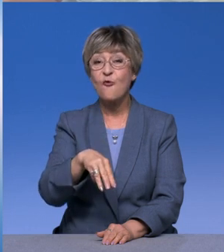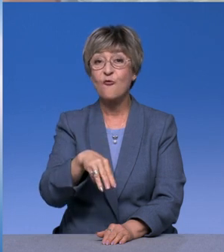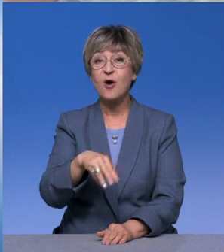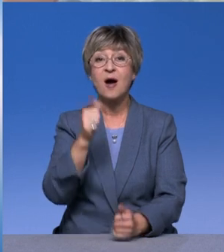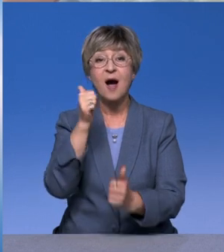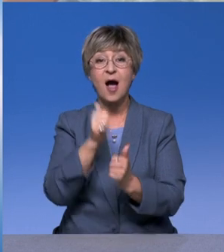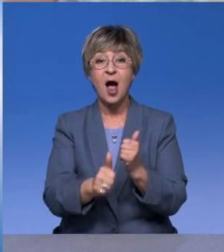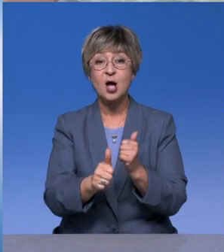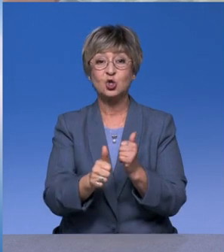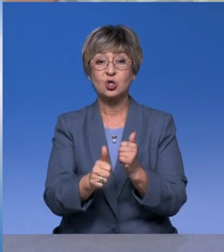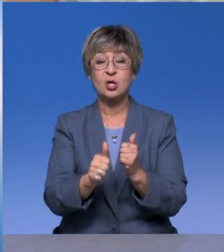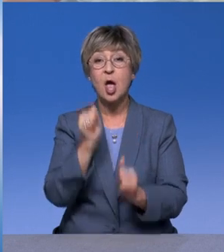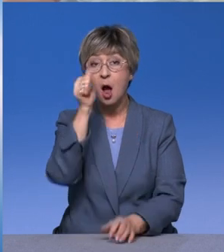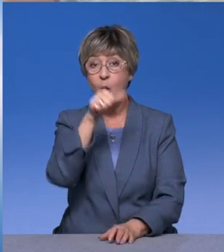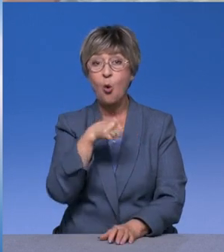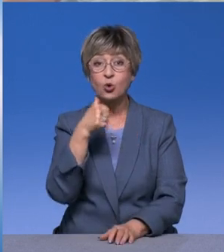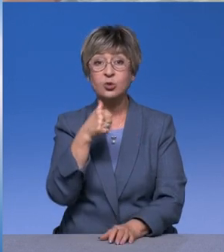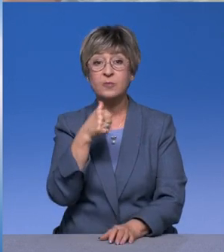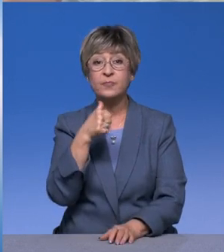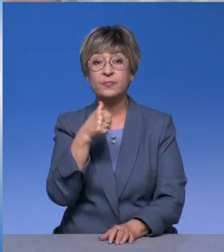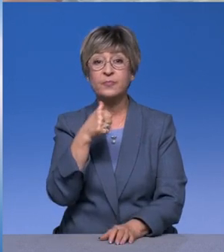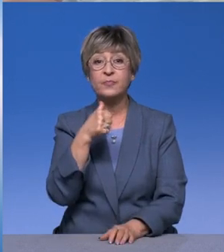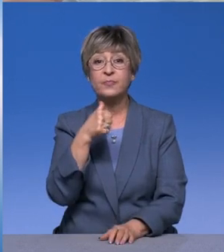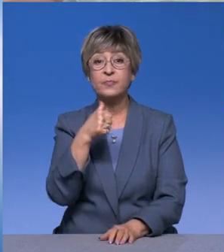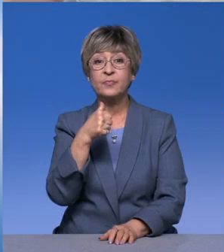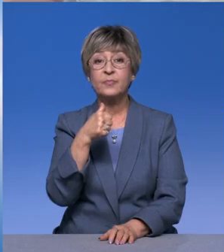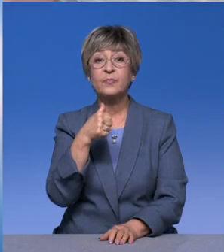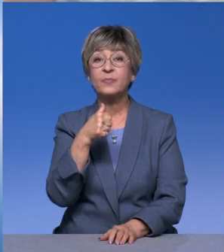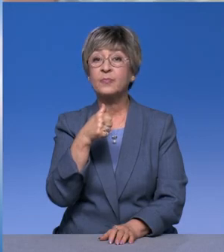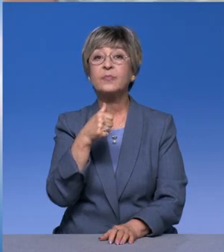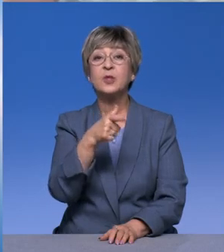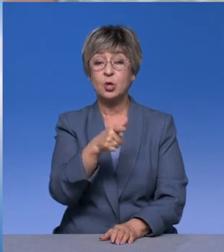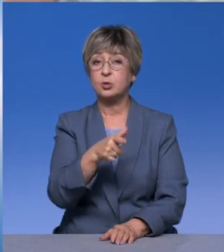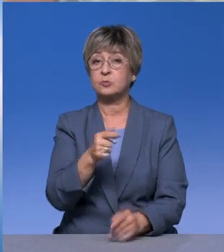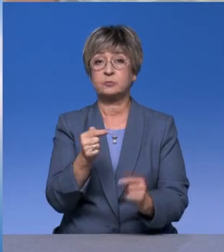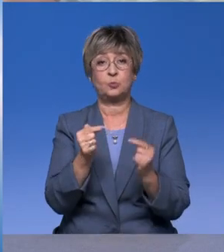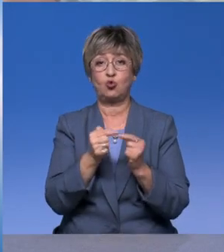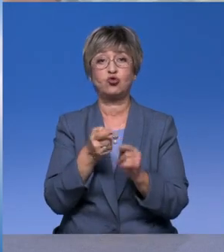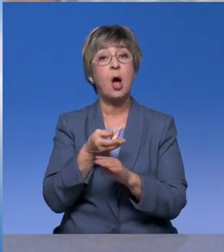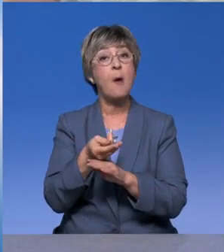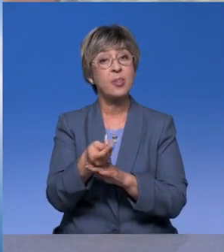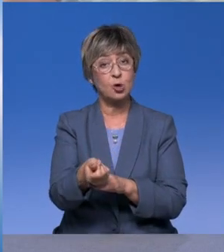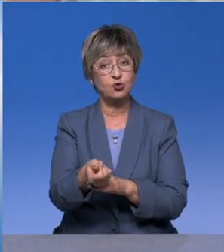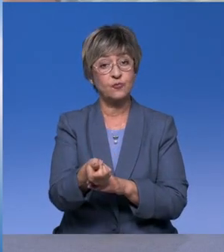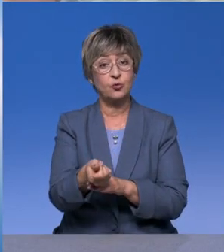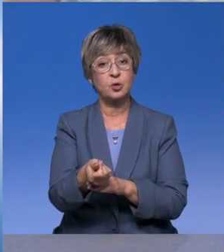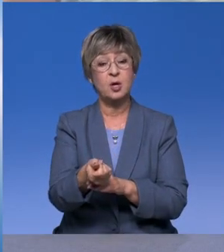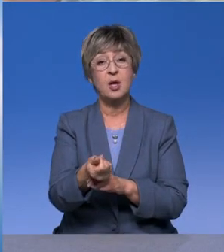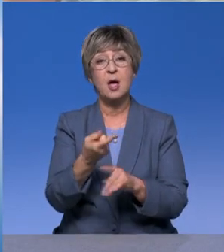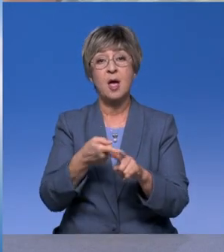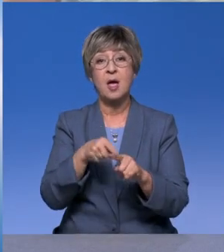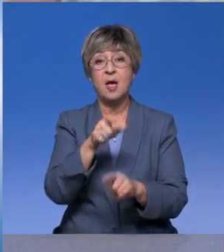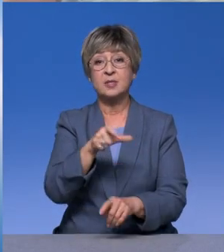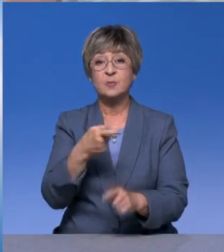каждый год, в общем-то, их исправно оплачивают, и они под эту